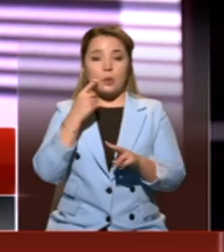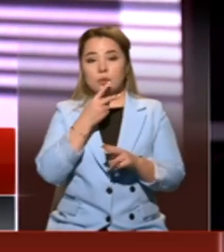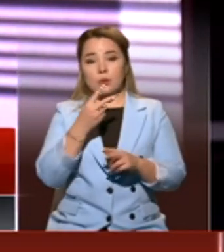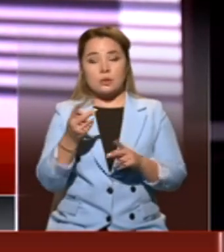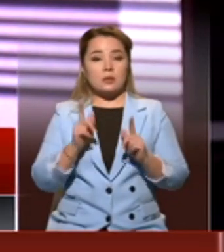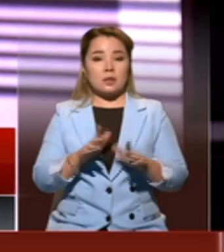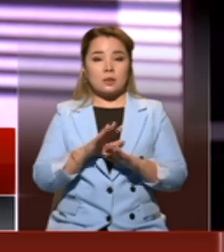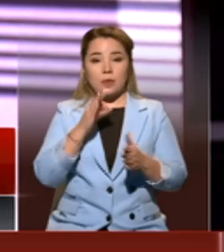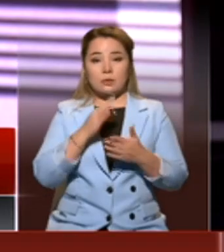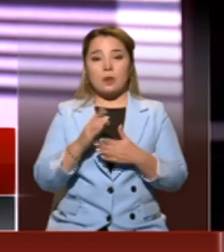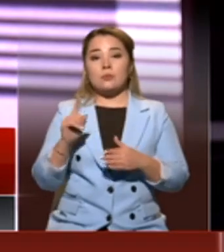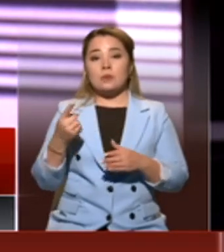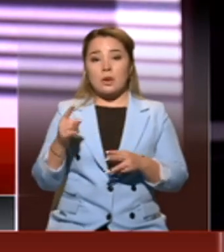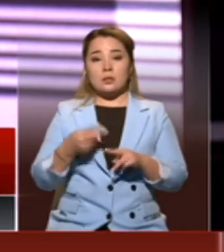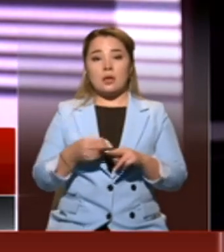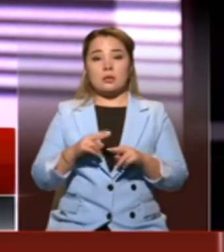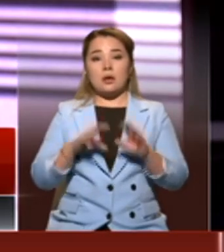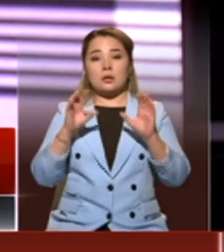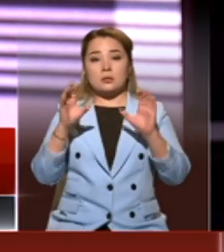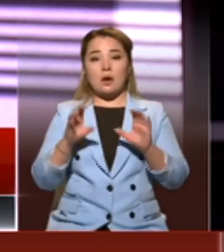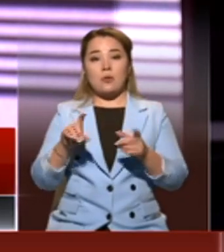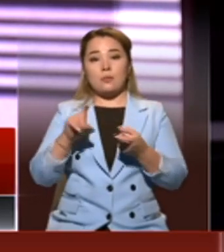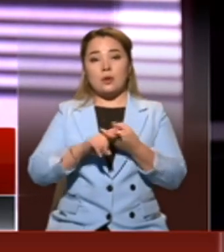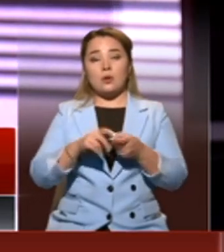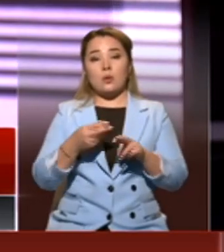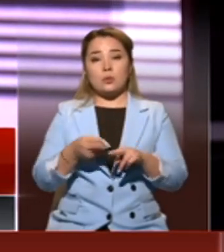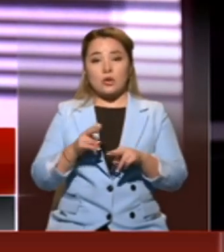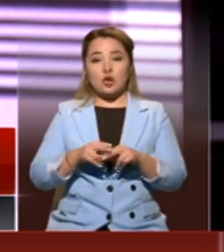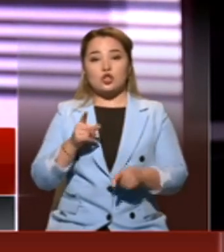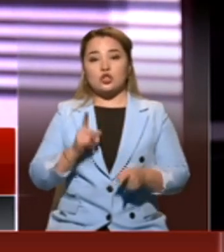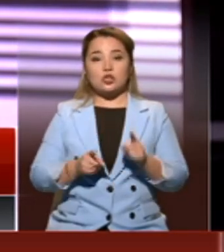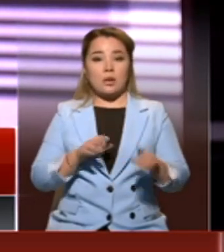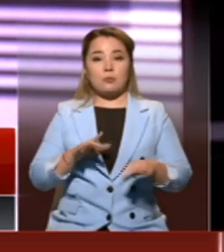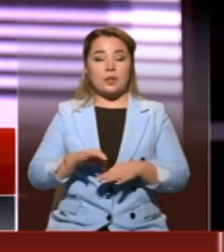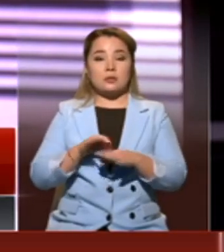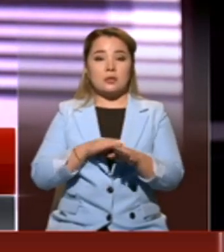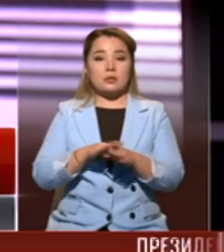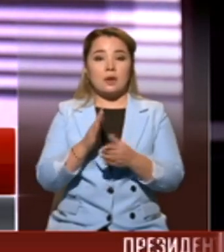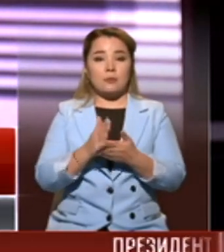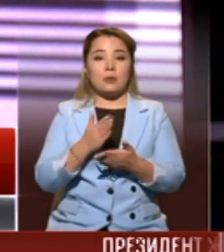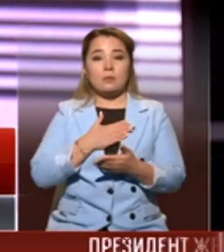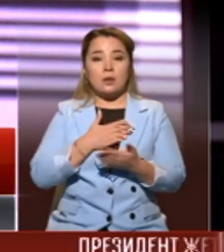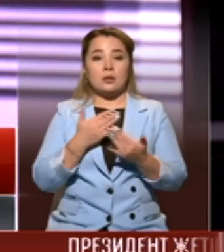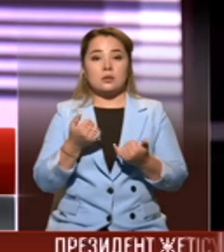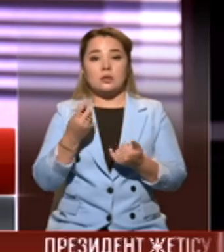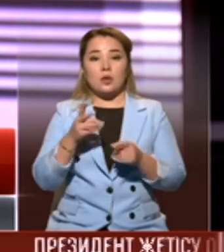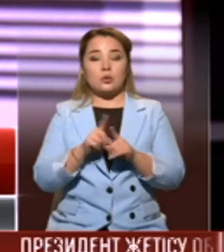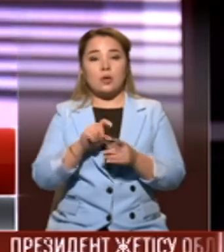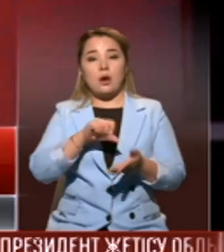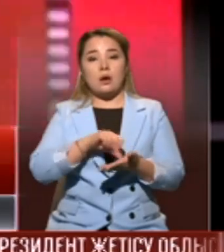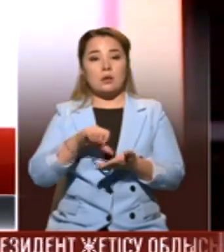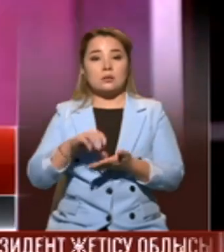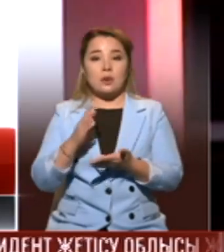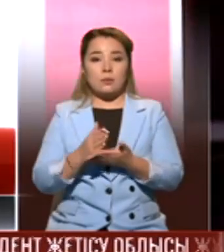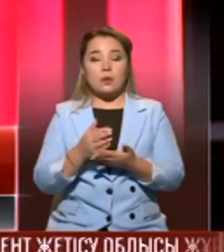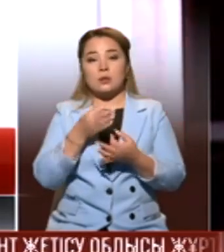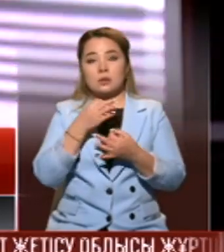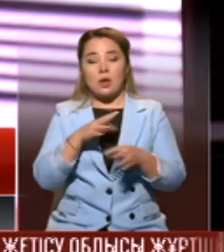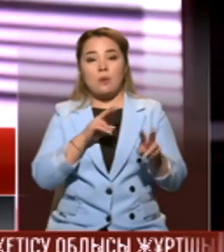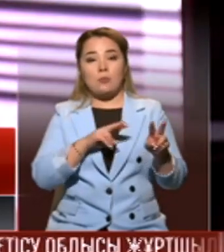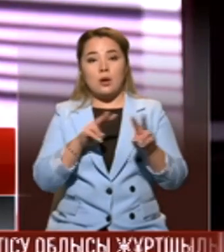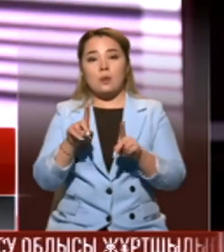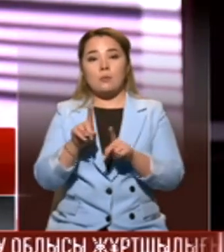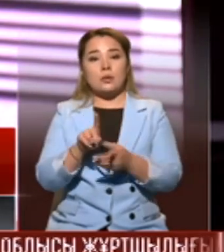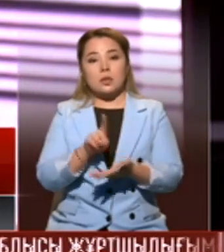көзқараспен келіспеймін. Неге? Заң бойынша солай болғанымен шынайы процеске келген кезде біз осында бірнеше мәрте қатыстық. Кез келген